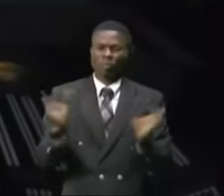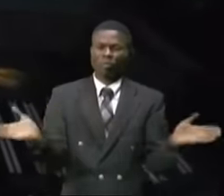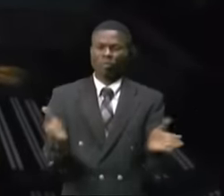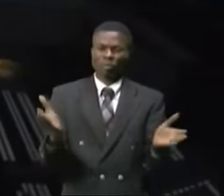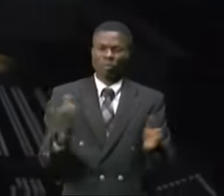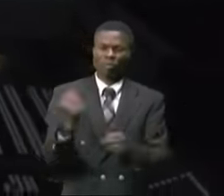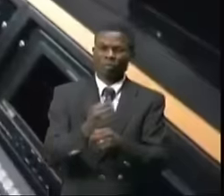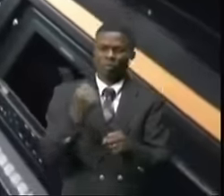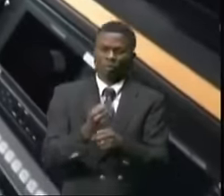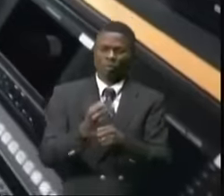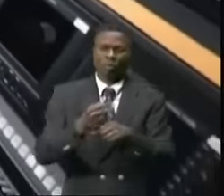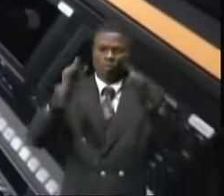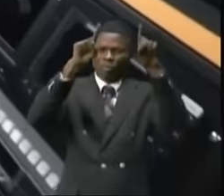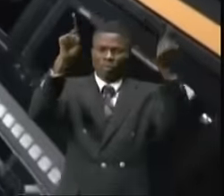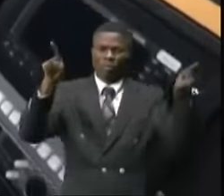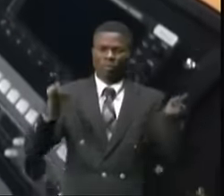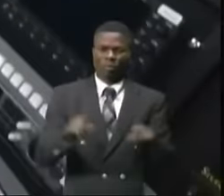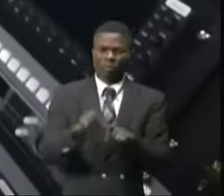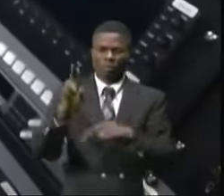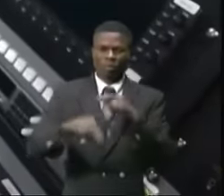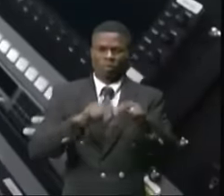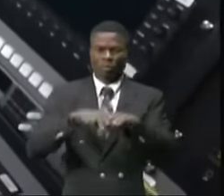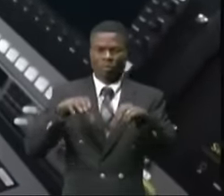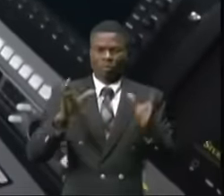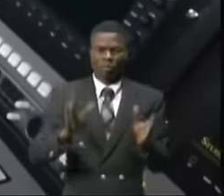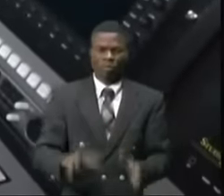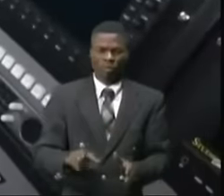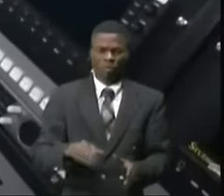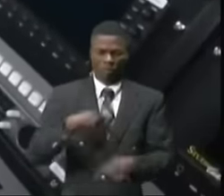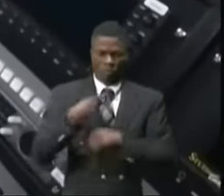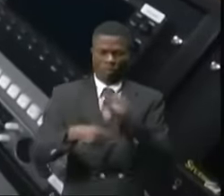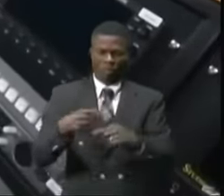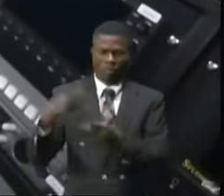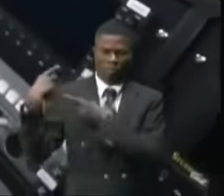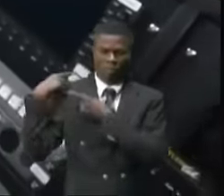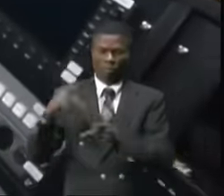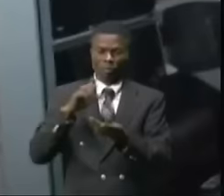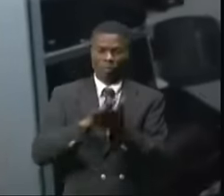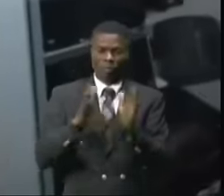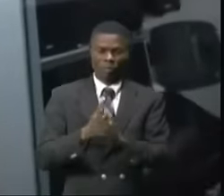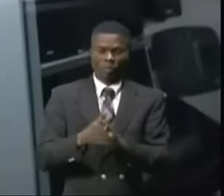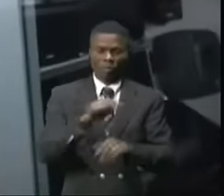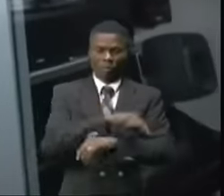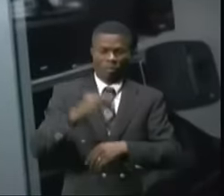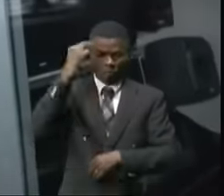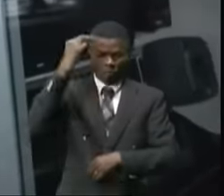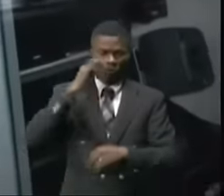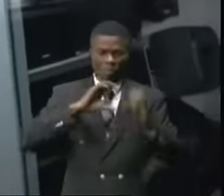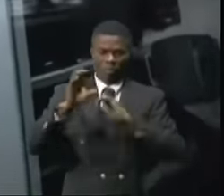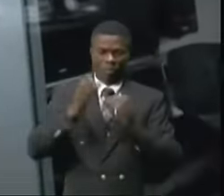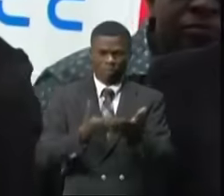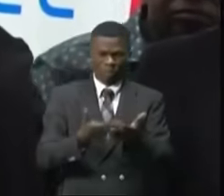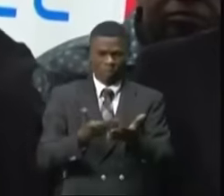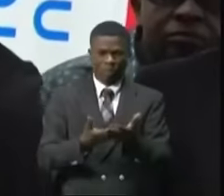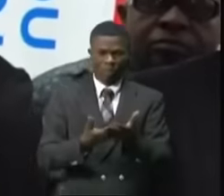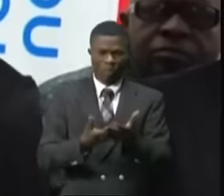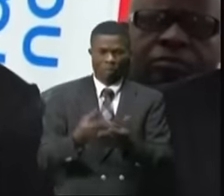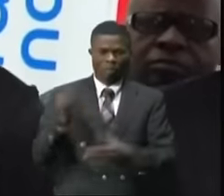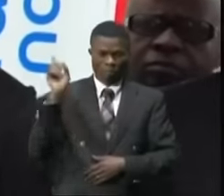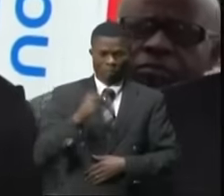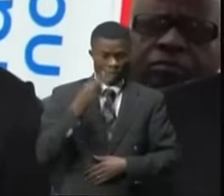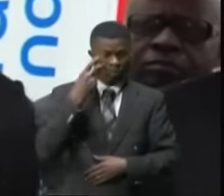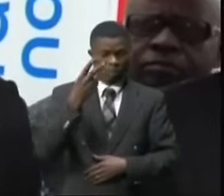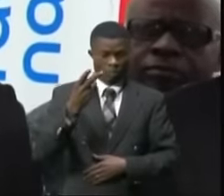l'élan de la modernisation de la télévision nationale lancée depuis son avènement au ministère de la Communication et Médias. Nous sommes venus